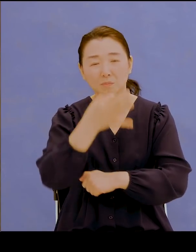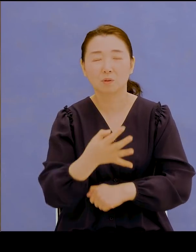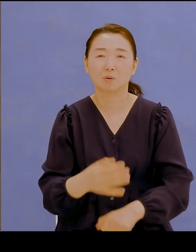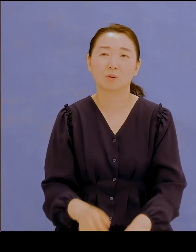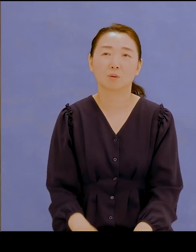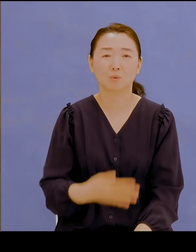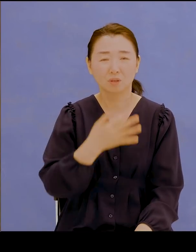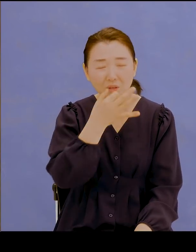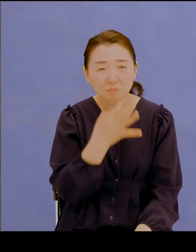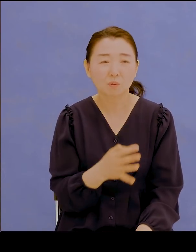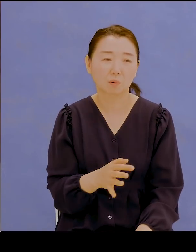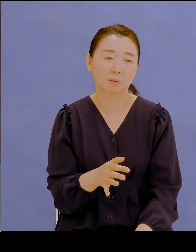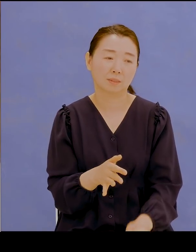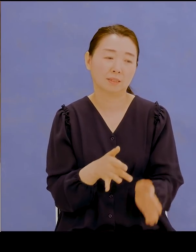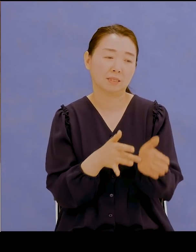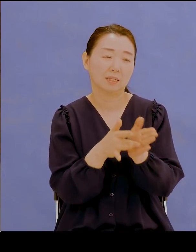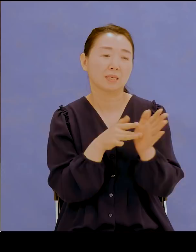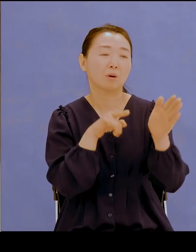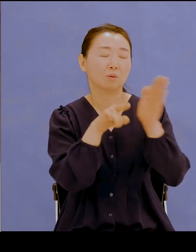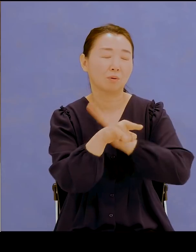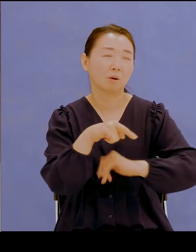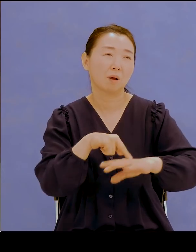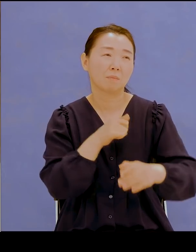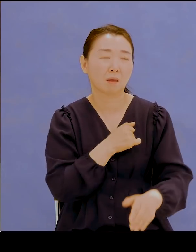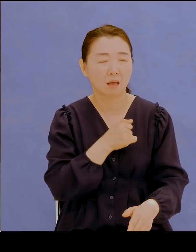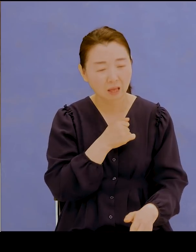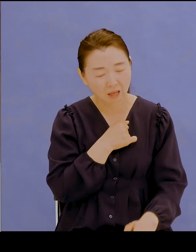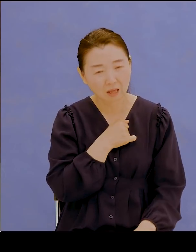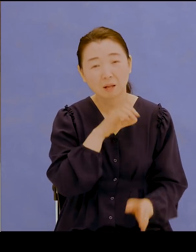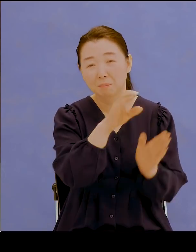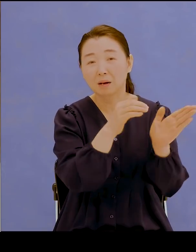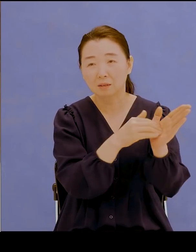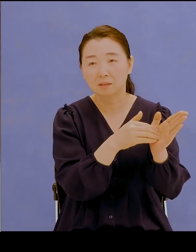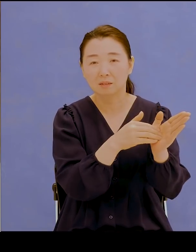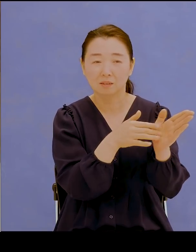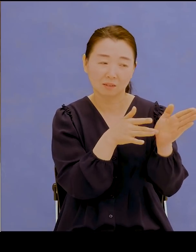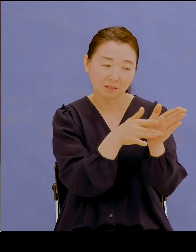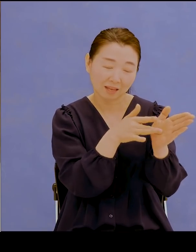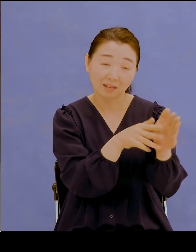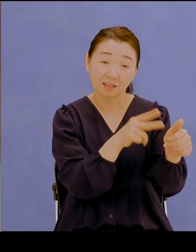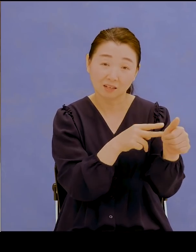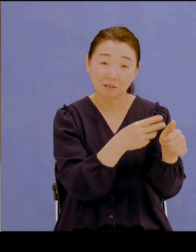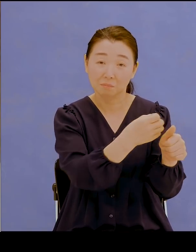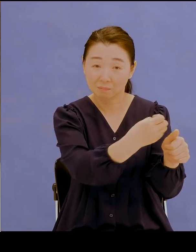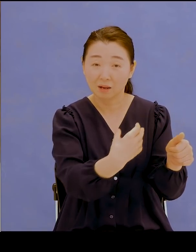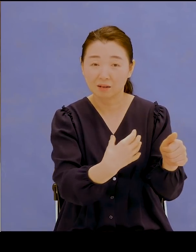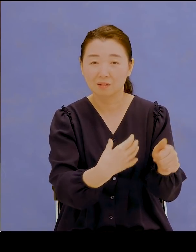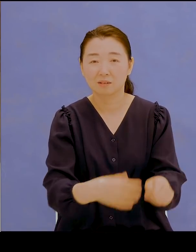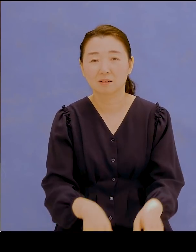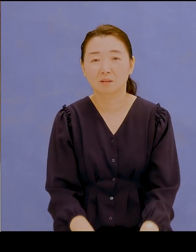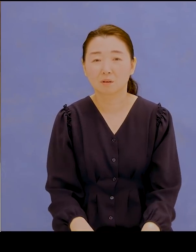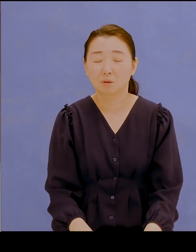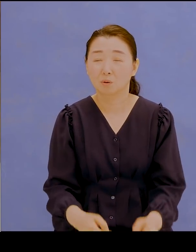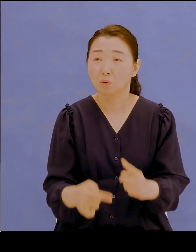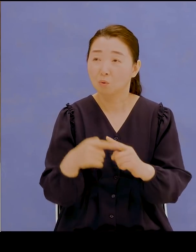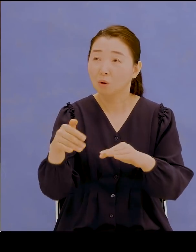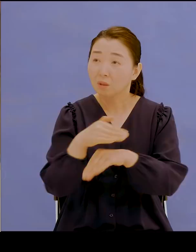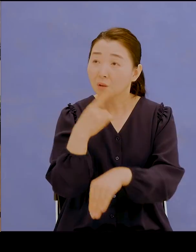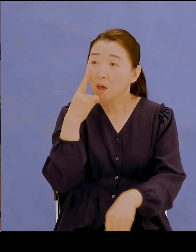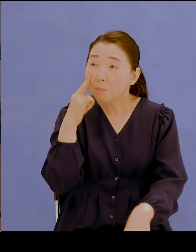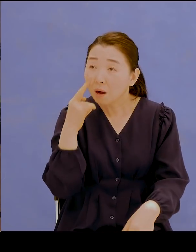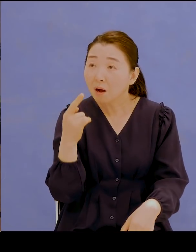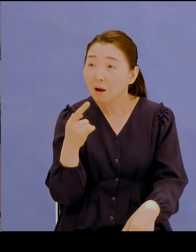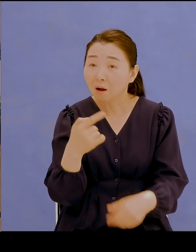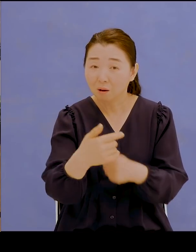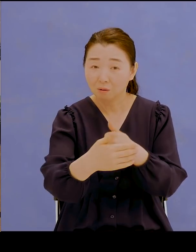거기 약국에 지나가는 길 들려서 네. 제 가슴이 이렇게 답답하고 이렇게 증상을 말했더니 그 약사께서 교회 다녀보실래요?